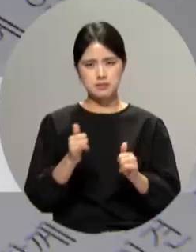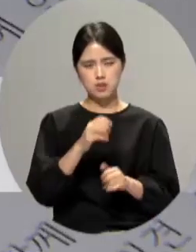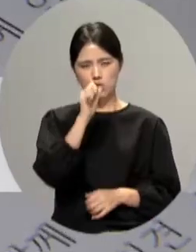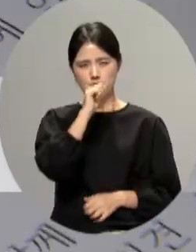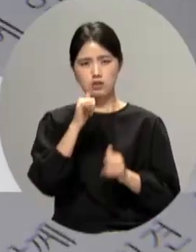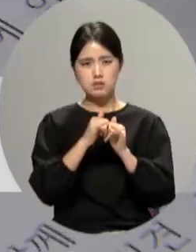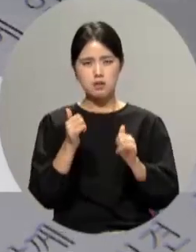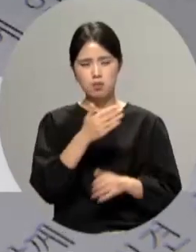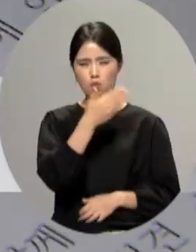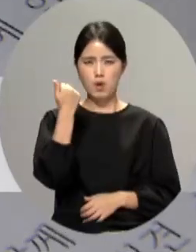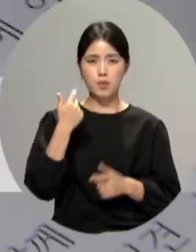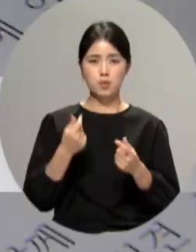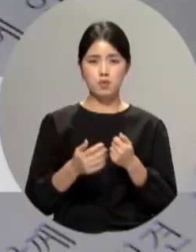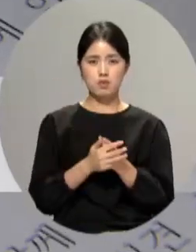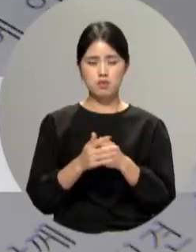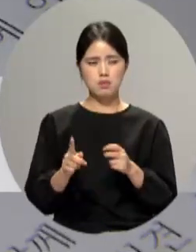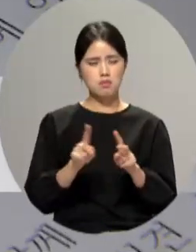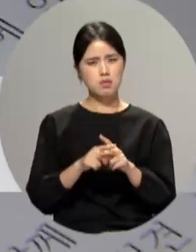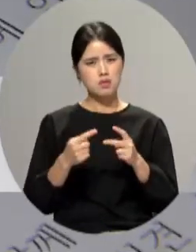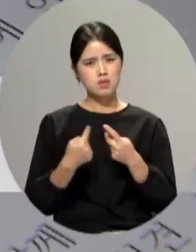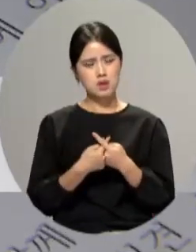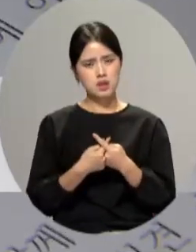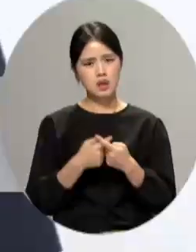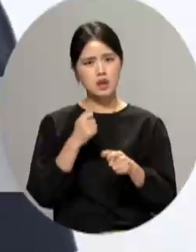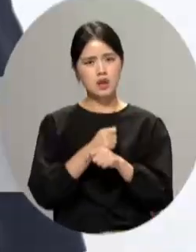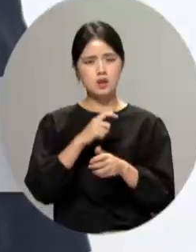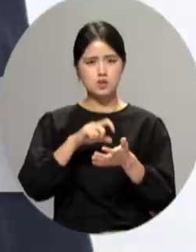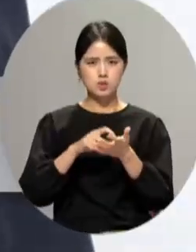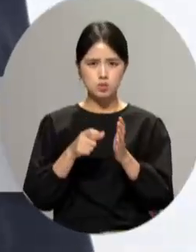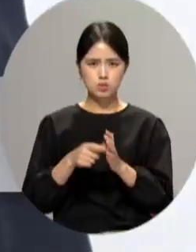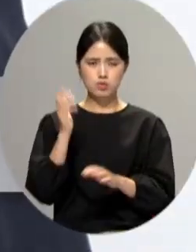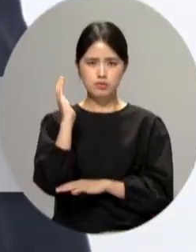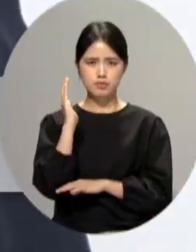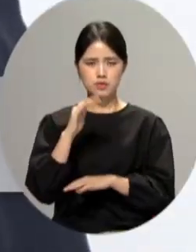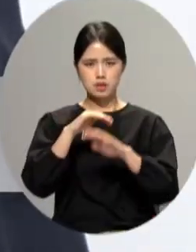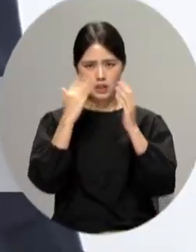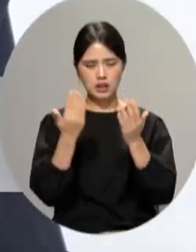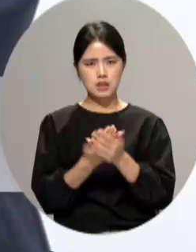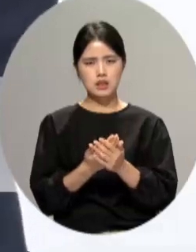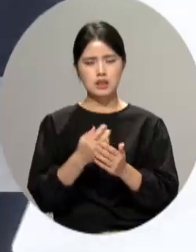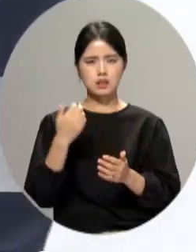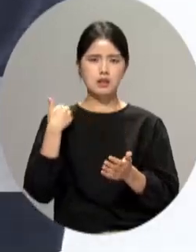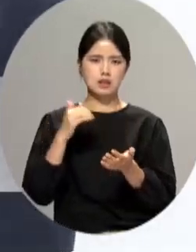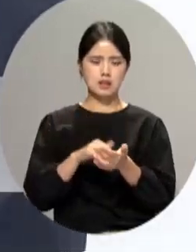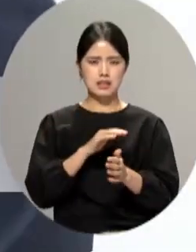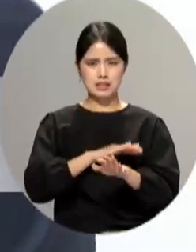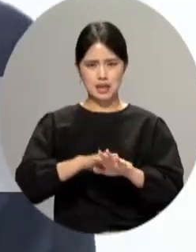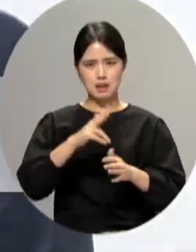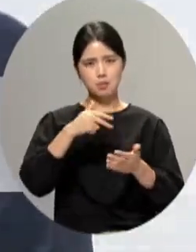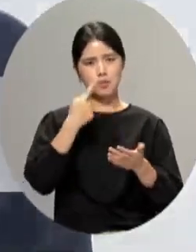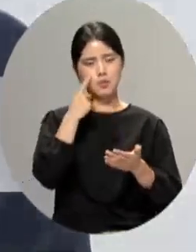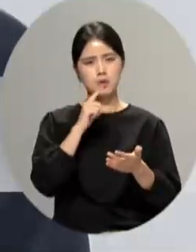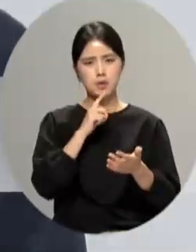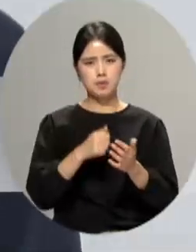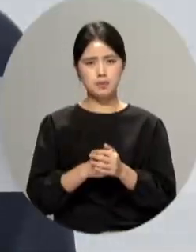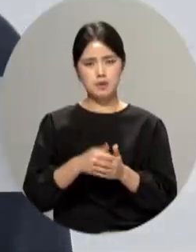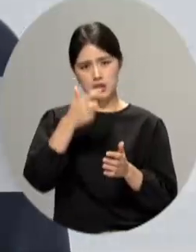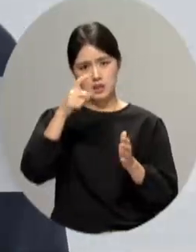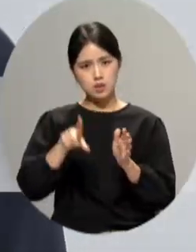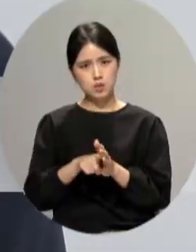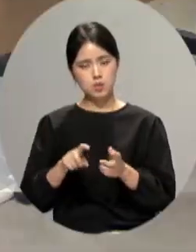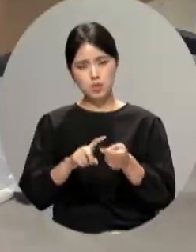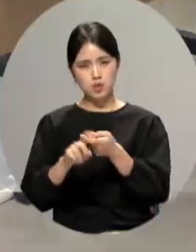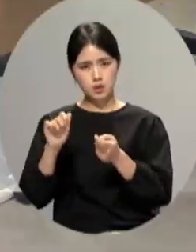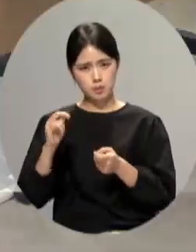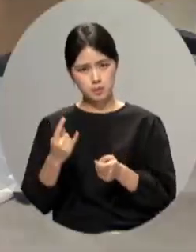채 진행됐다며 납득할 만한 수준의 입장표명과 원점 재검토를 요구했습니다 전주시 기독교 연합회 등